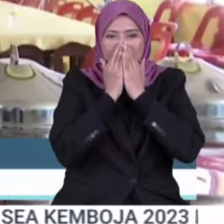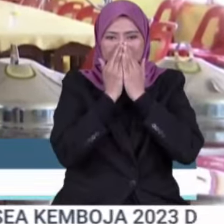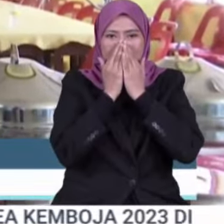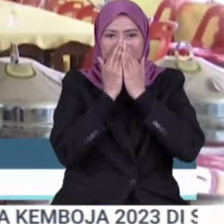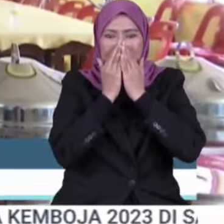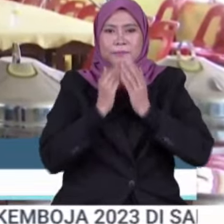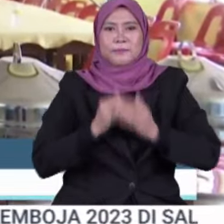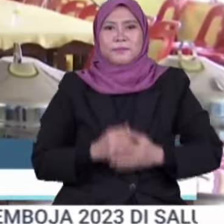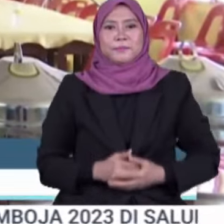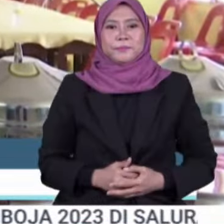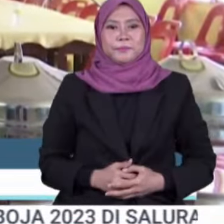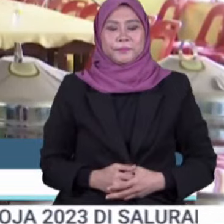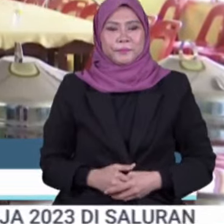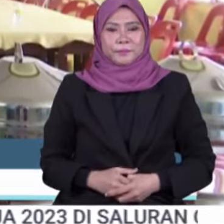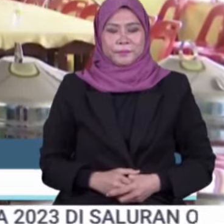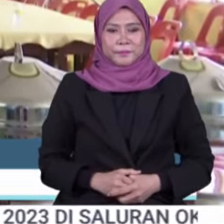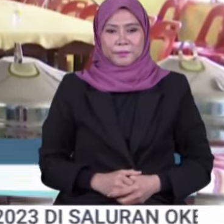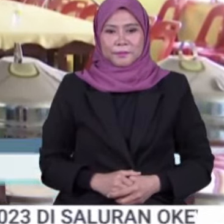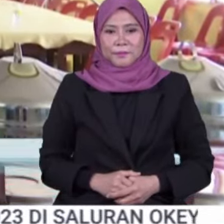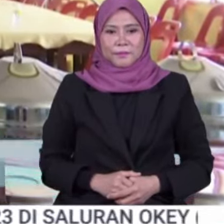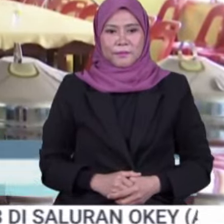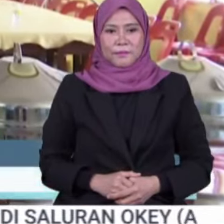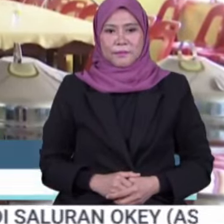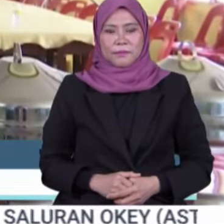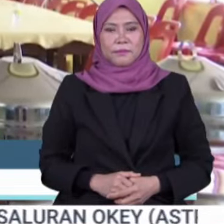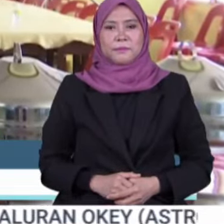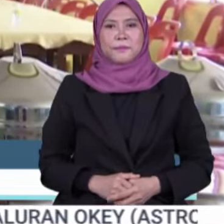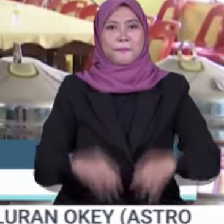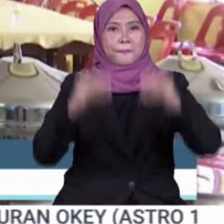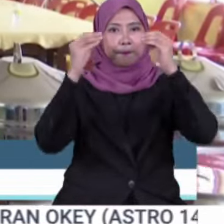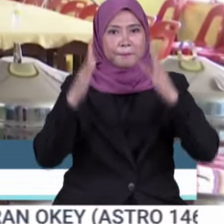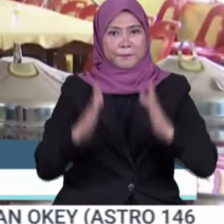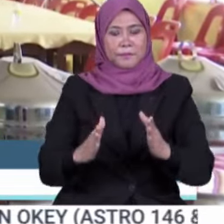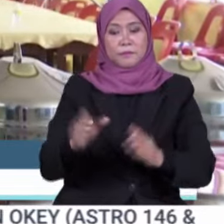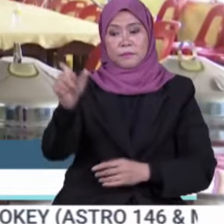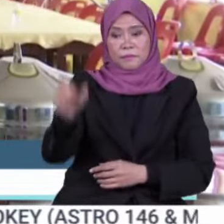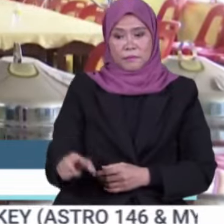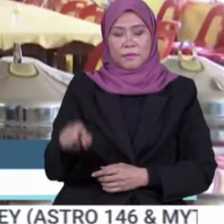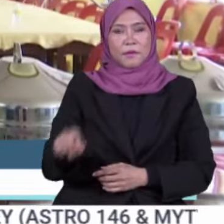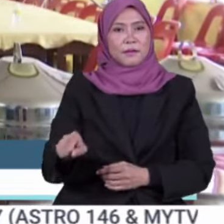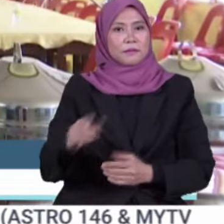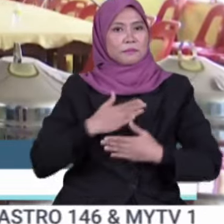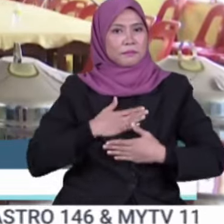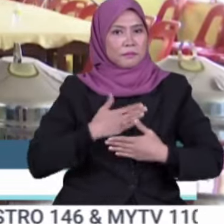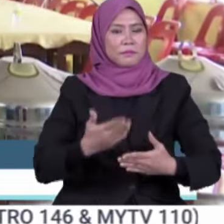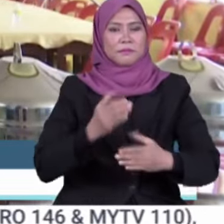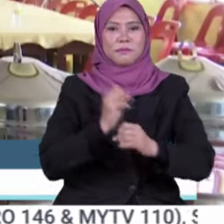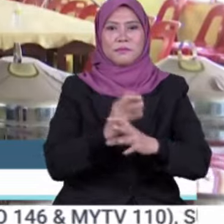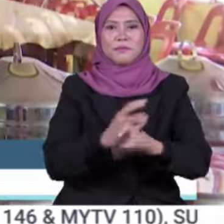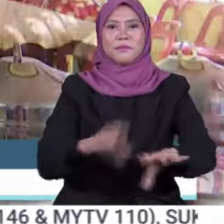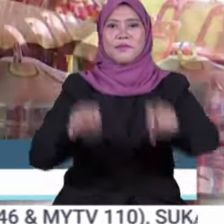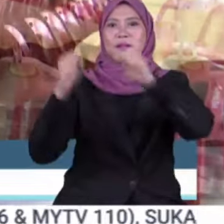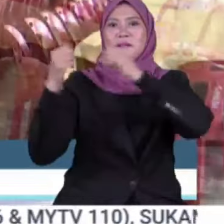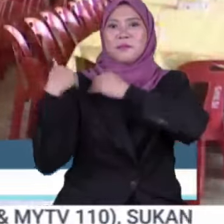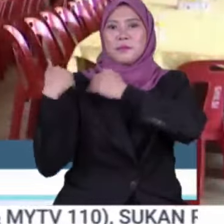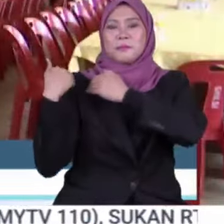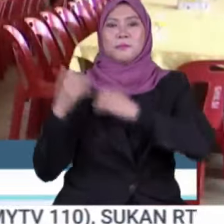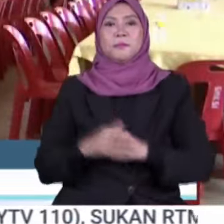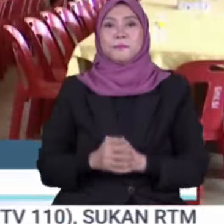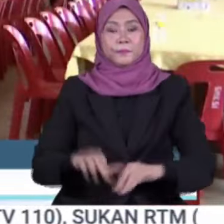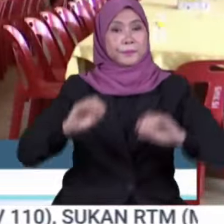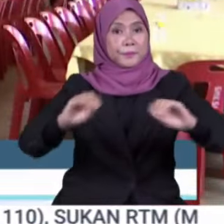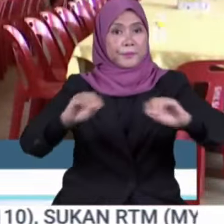merupakan seorang yang sangat berdedikasi, sangat berketerampilan dalam erti kata memikul tanggungjawab. Dan hasil